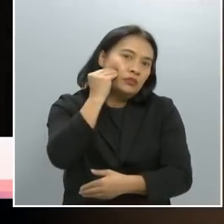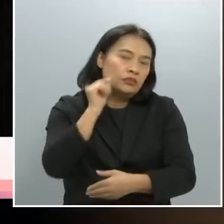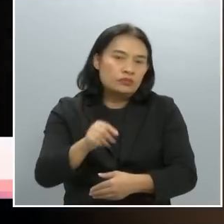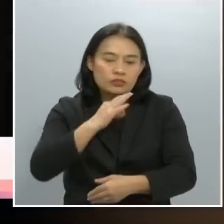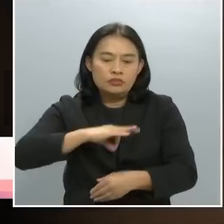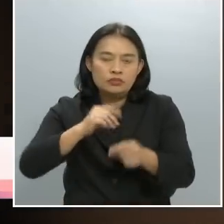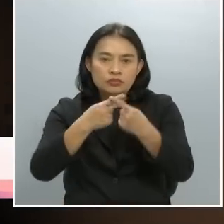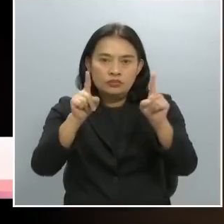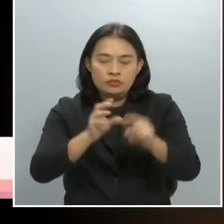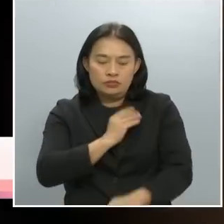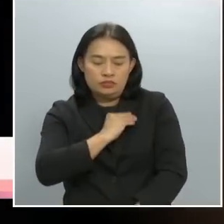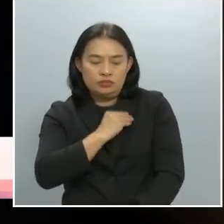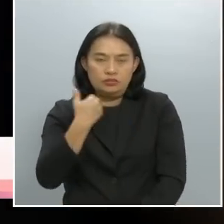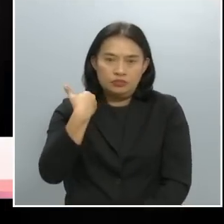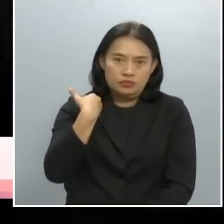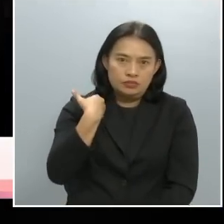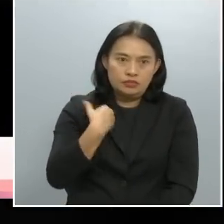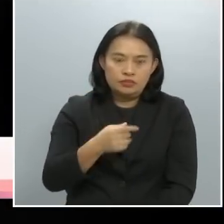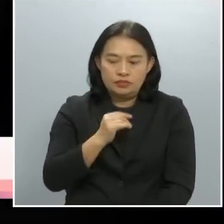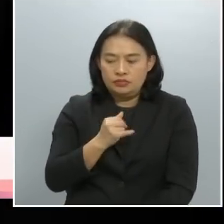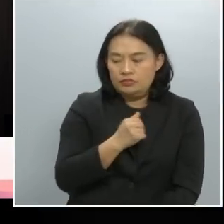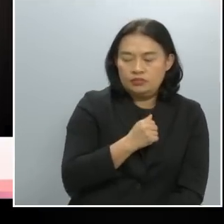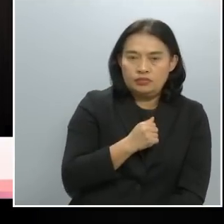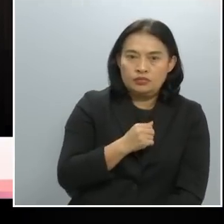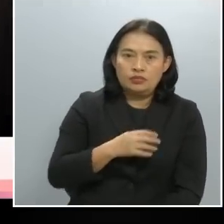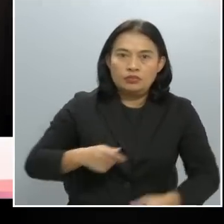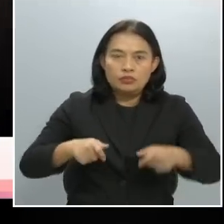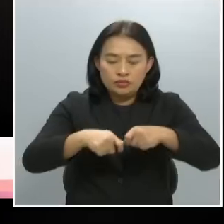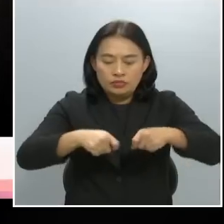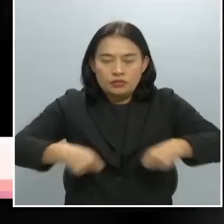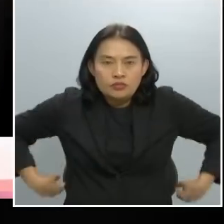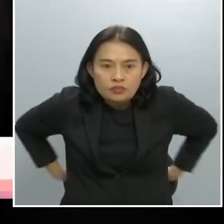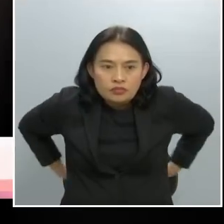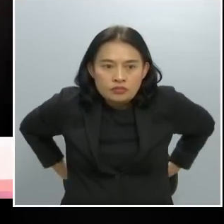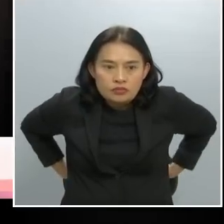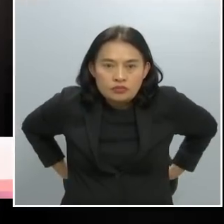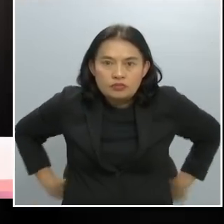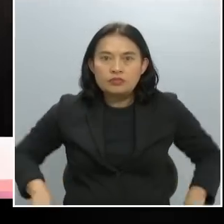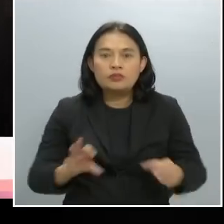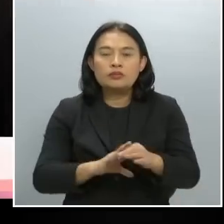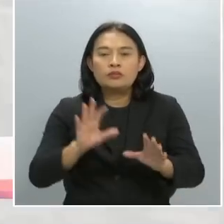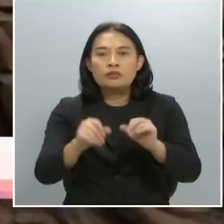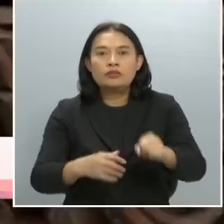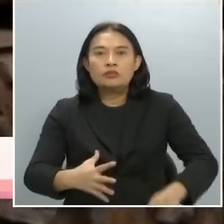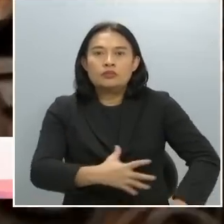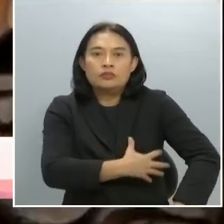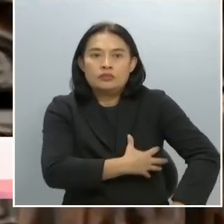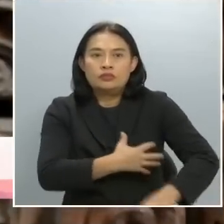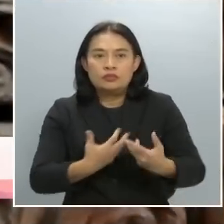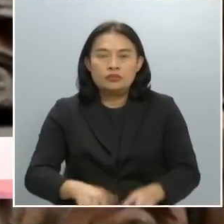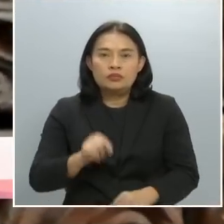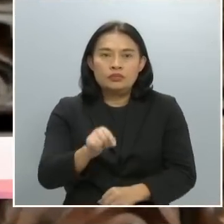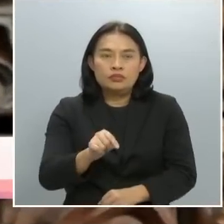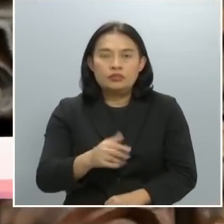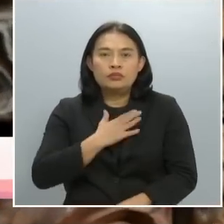ล้วเราเริ่มกลัวนิดนึงแล้วค่ะก็ดีดตัวออกเขาก็บอกว่าให้ถอดเสื้อในเริ่มแตะเนื้อต้องตัวมากขึ้นแล้วก็จับหน้าอกหนูเป็นลูกค้าเก่าเ